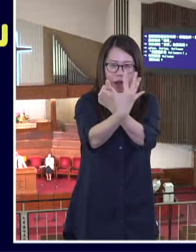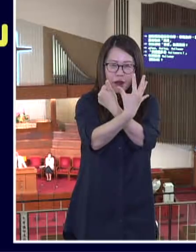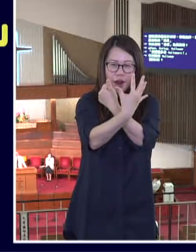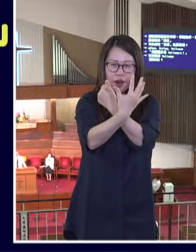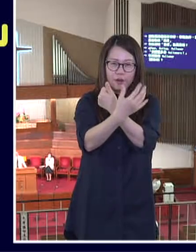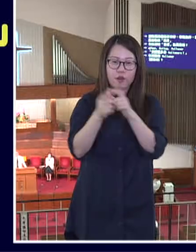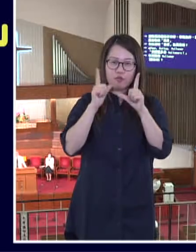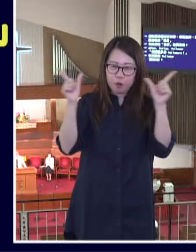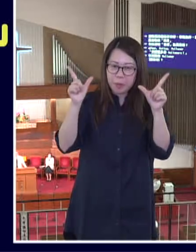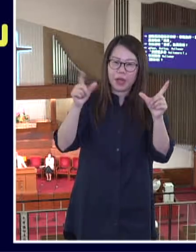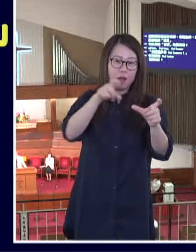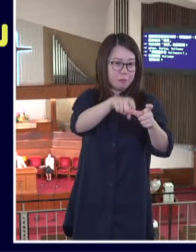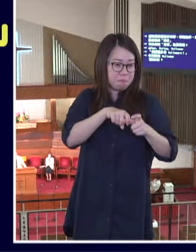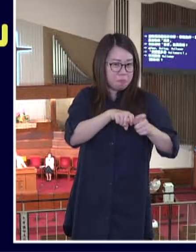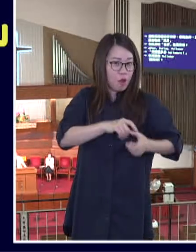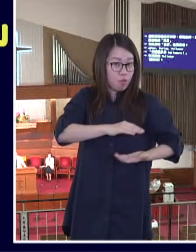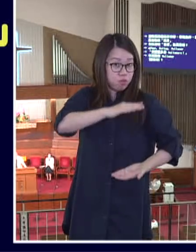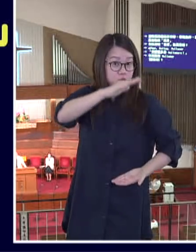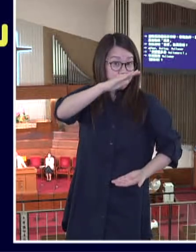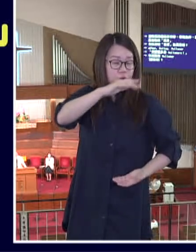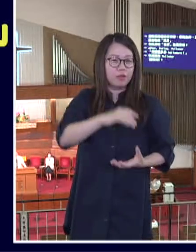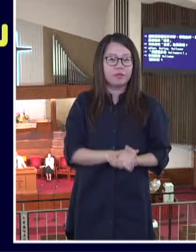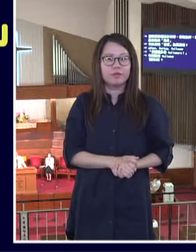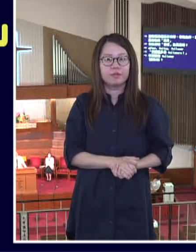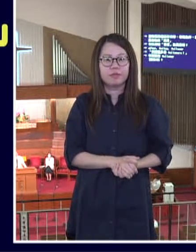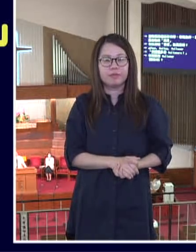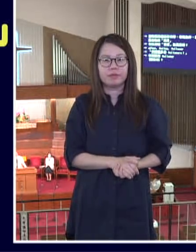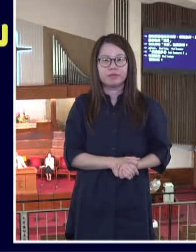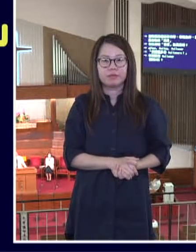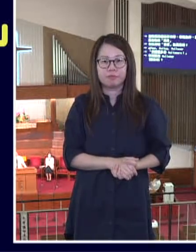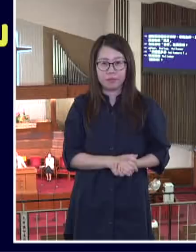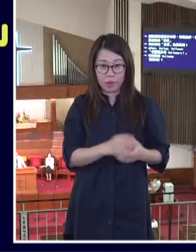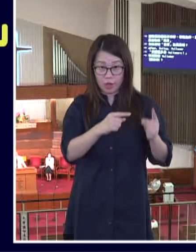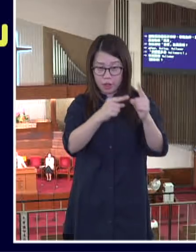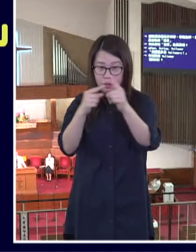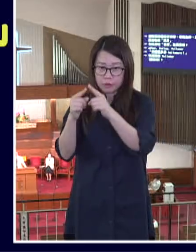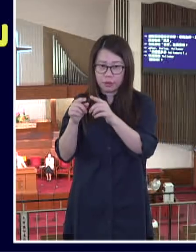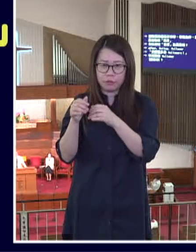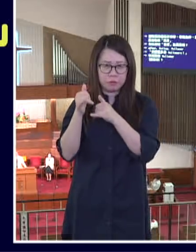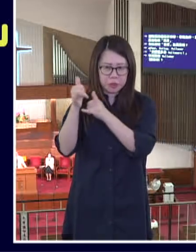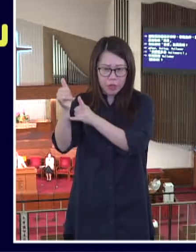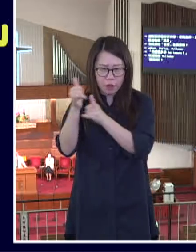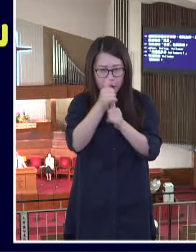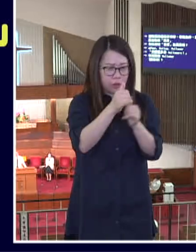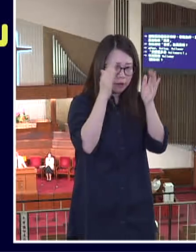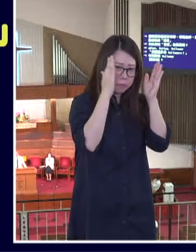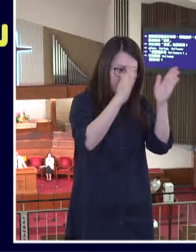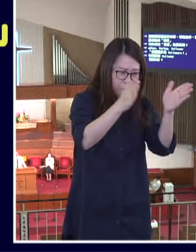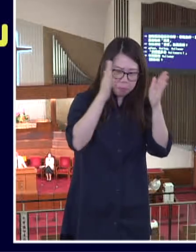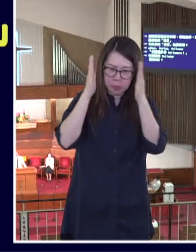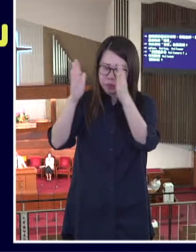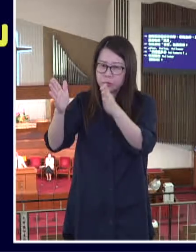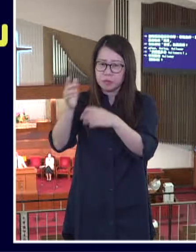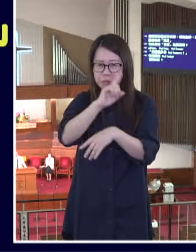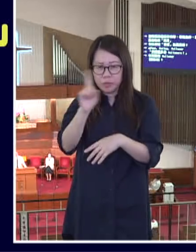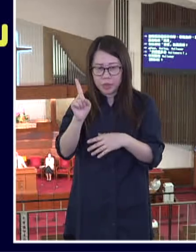嗬，人嗰种嘅满足，人跟从啲咩咧，或者你追求啲咩咧，其实类似一样嘅意